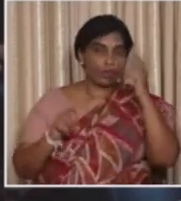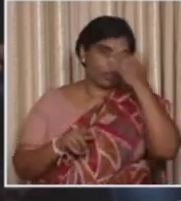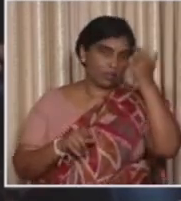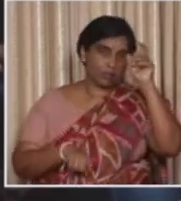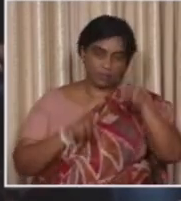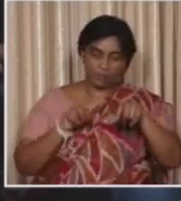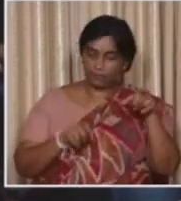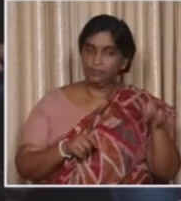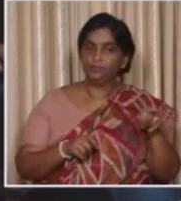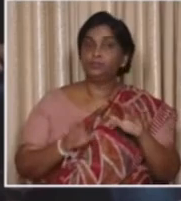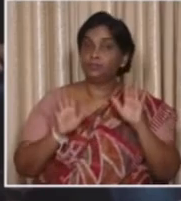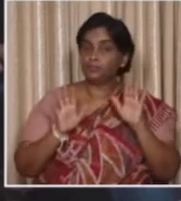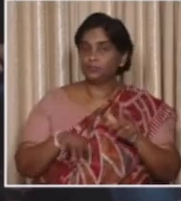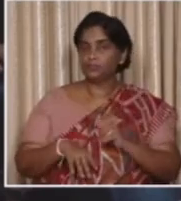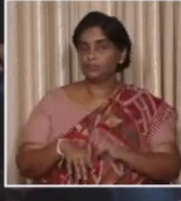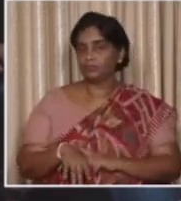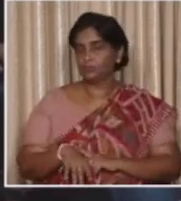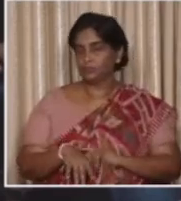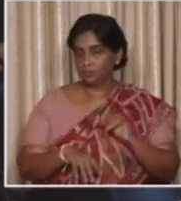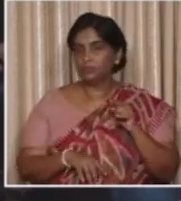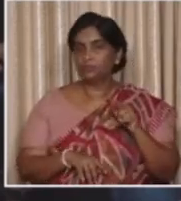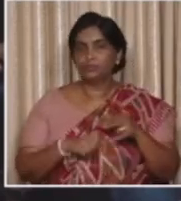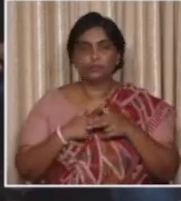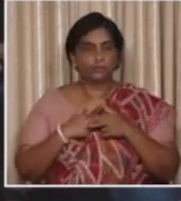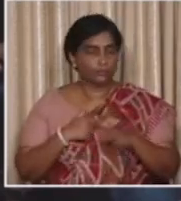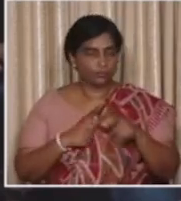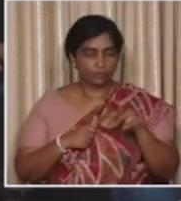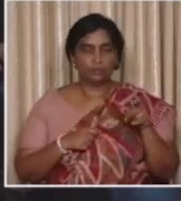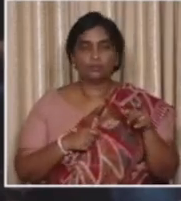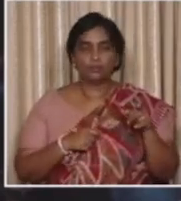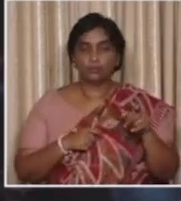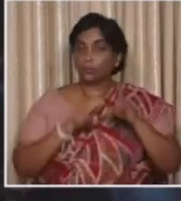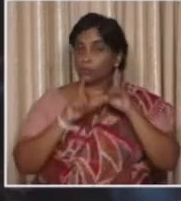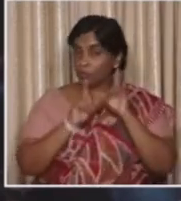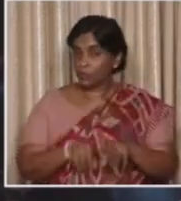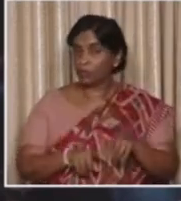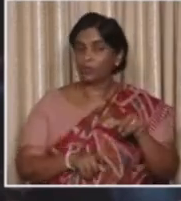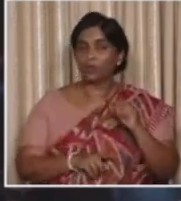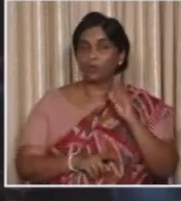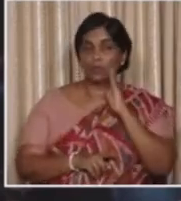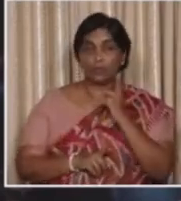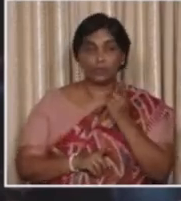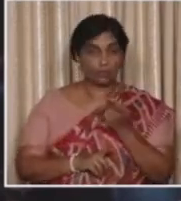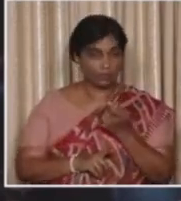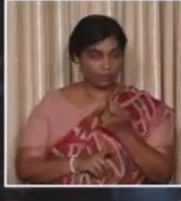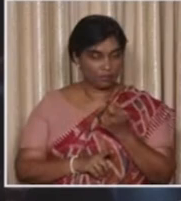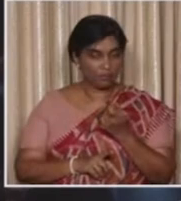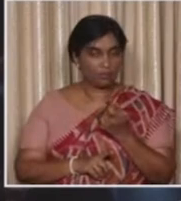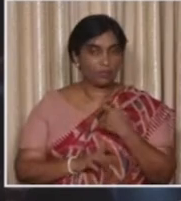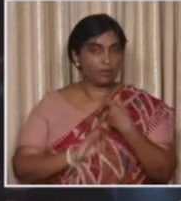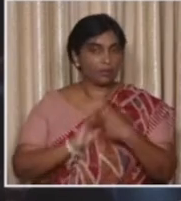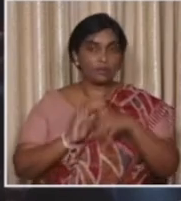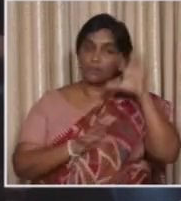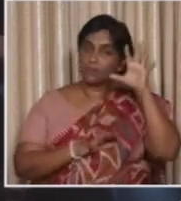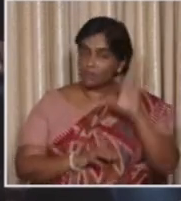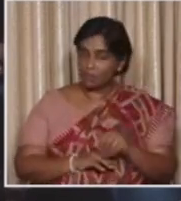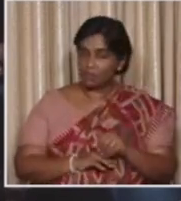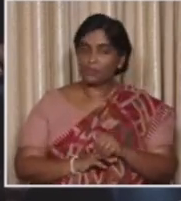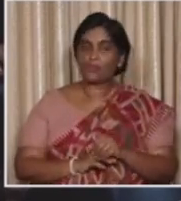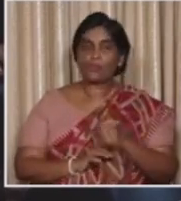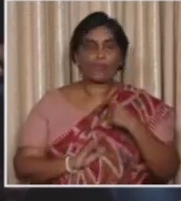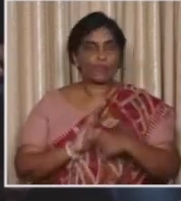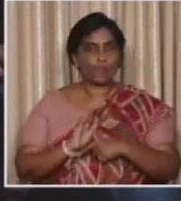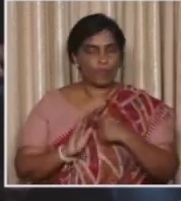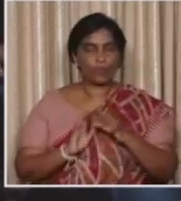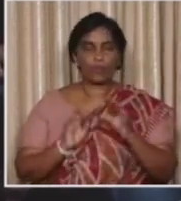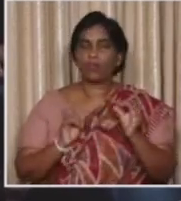ජනතාව. නමුත් අවාසනාවට හේතුව තමයි එවැනි විදේශ විනිමය රටට ගෙනාවත්